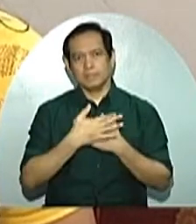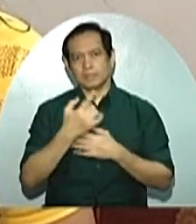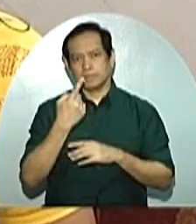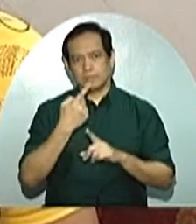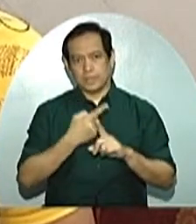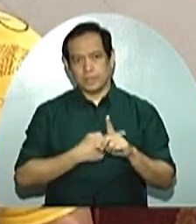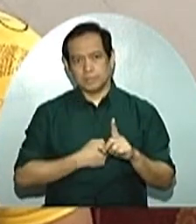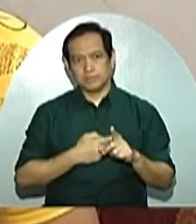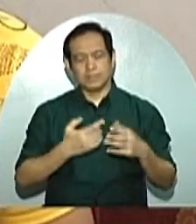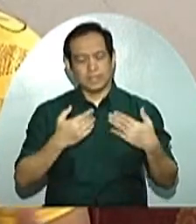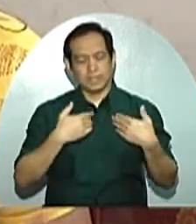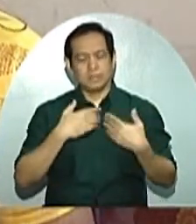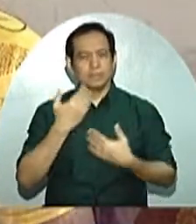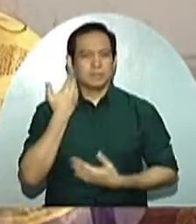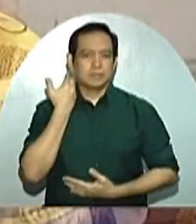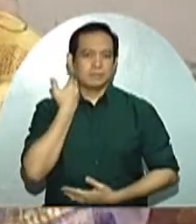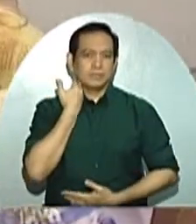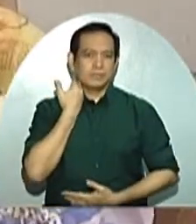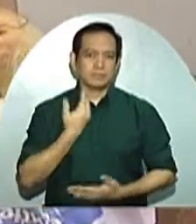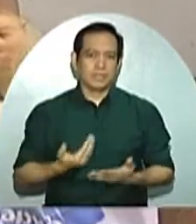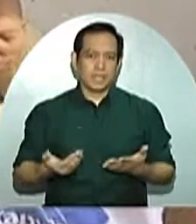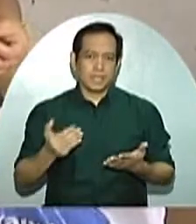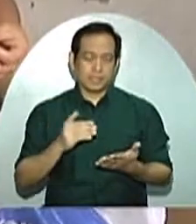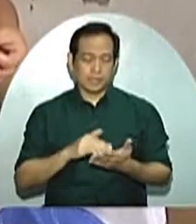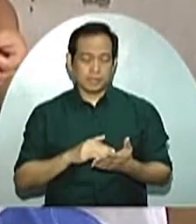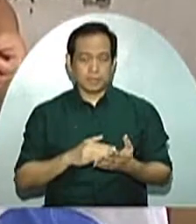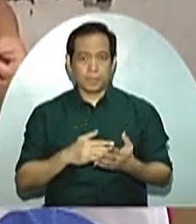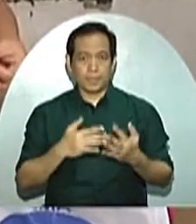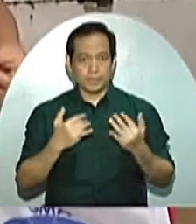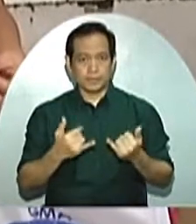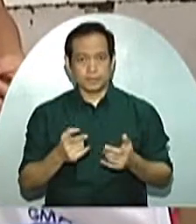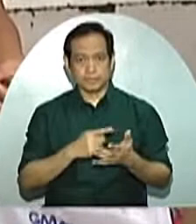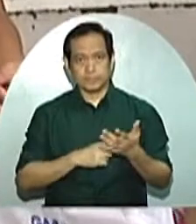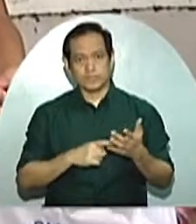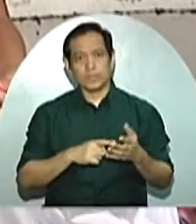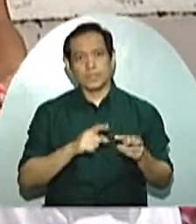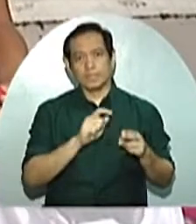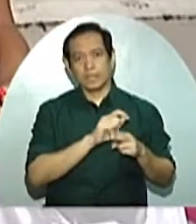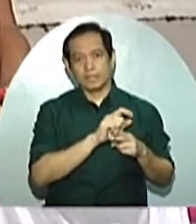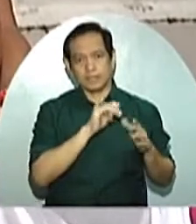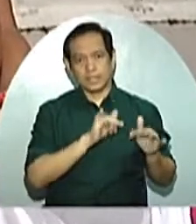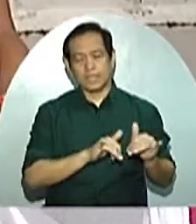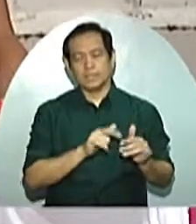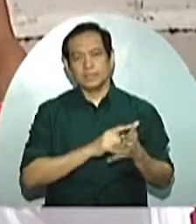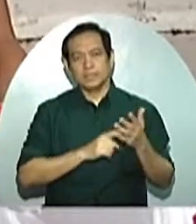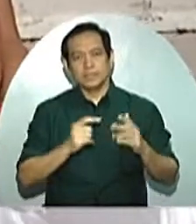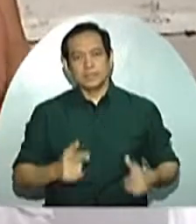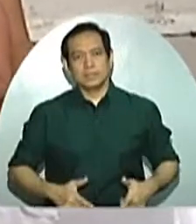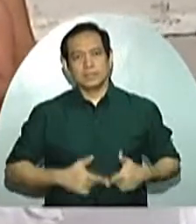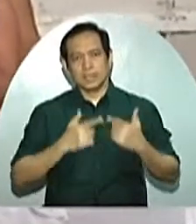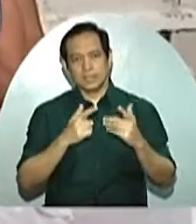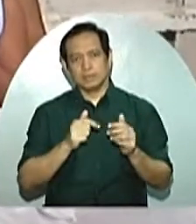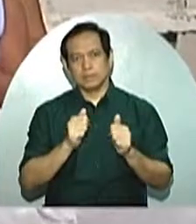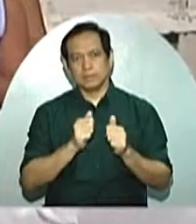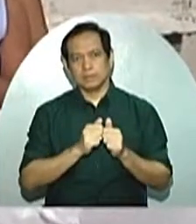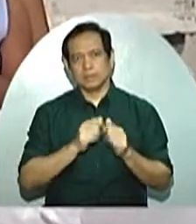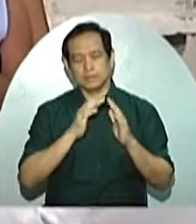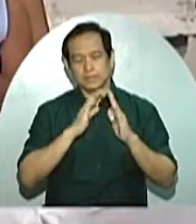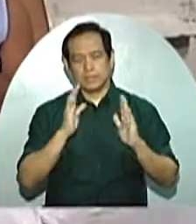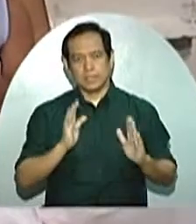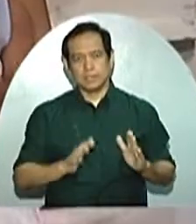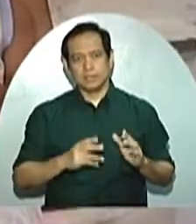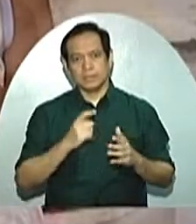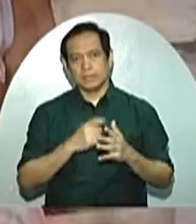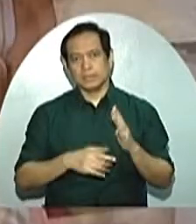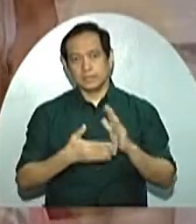po, bumalik na naman yung paglalagnat niya. Kasalukuyang nakikituloy ang mag-ina sa inuupa ang bahay ng kanyang hipag na